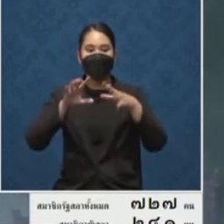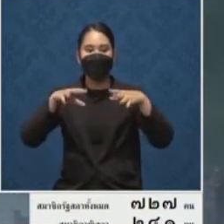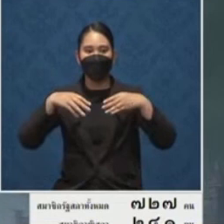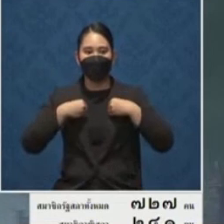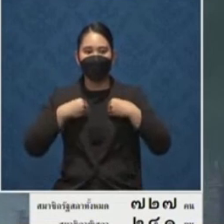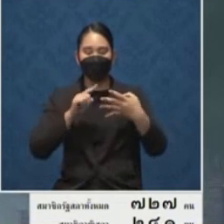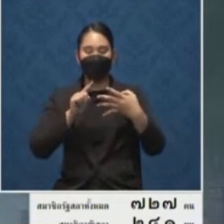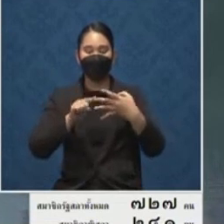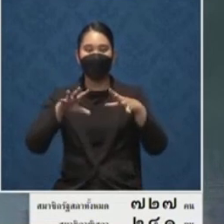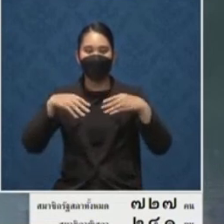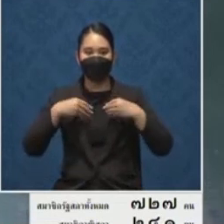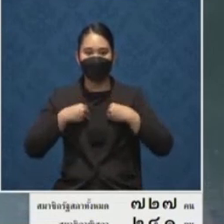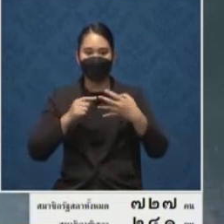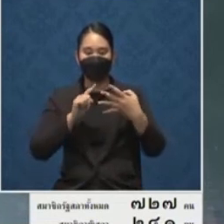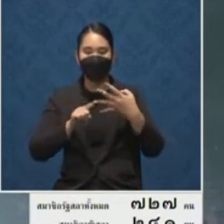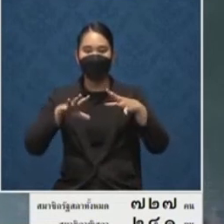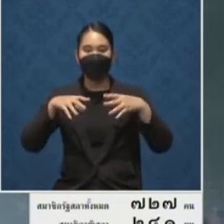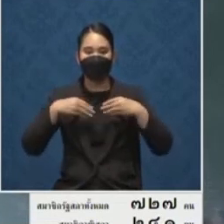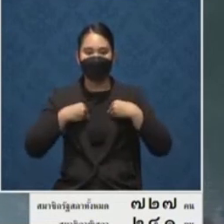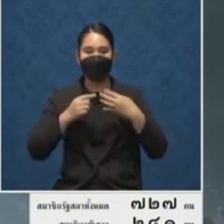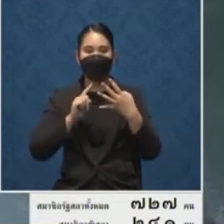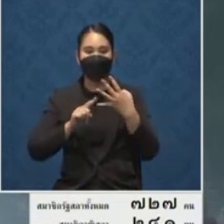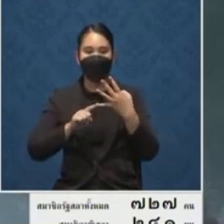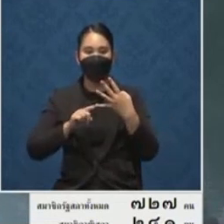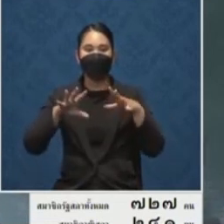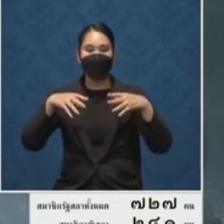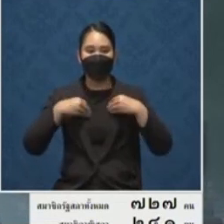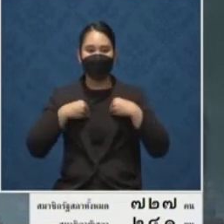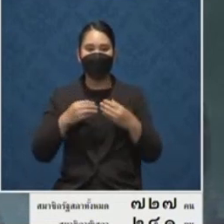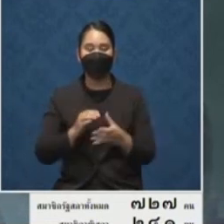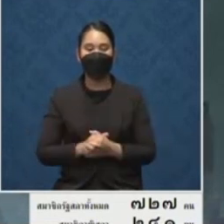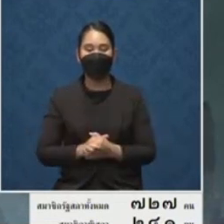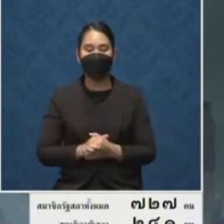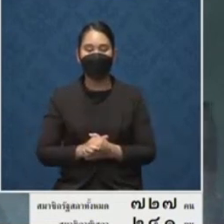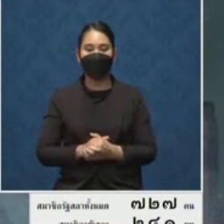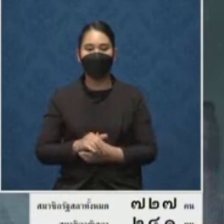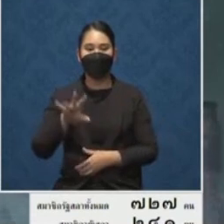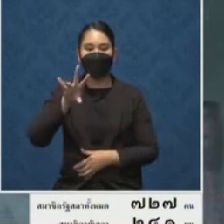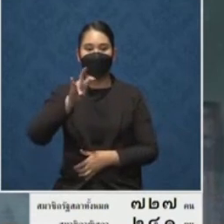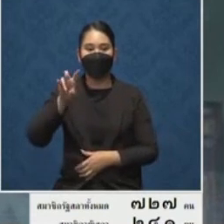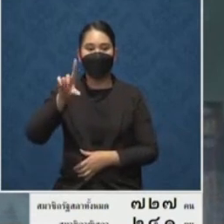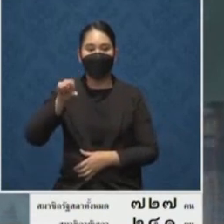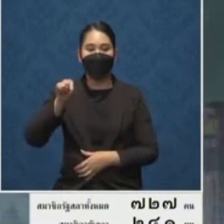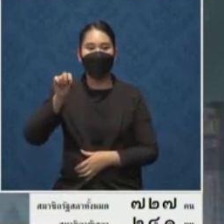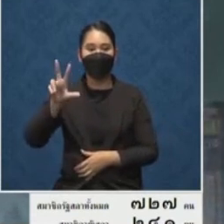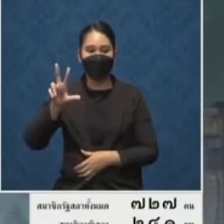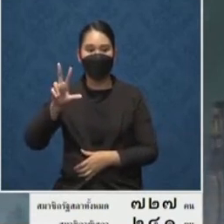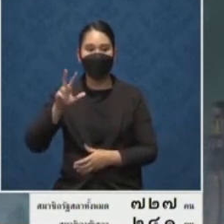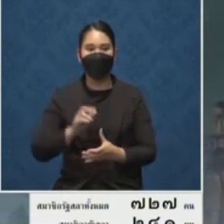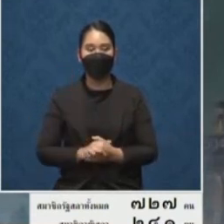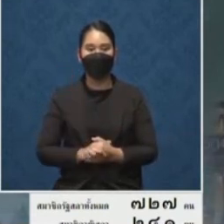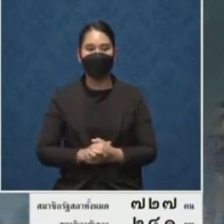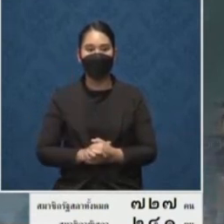นายเอกธนัตอินรอด 1รับหลักการ2รับหลักการ3รับหลักการ4รับหลัก